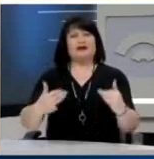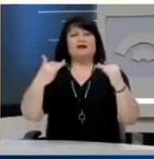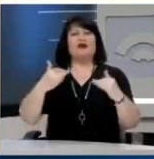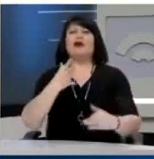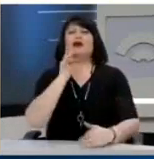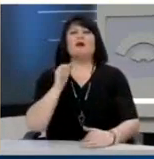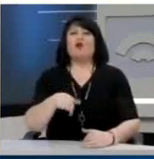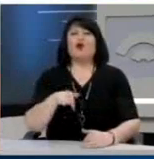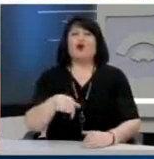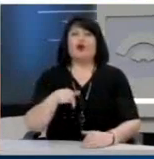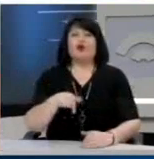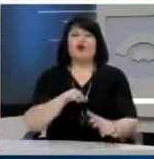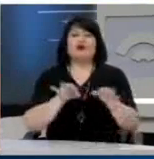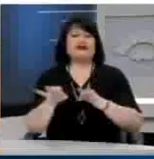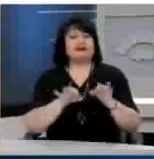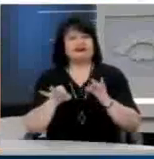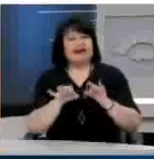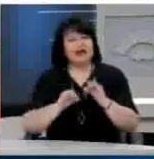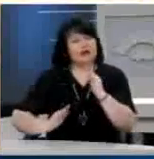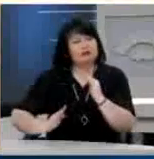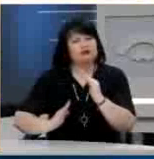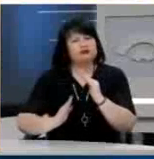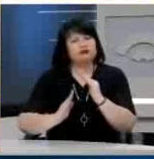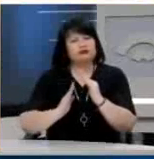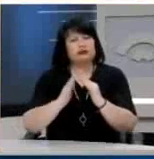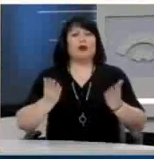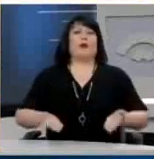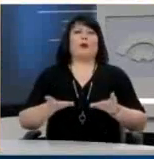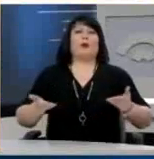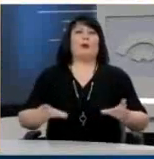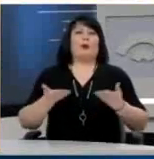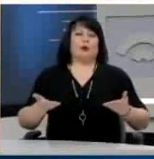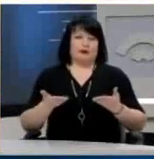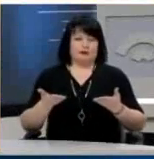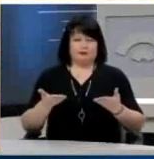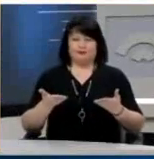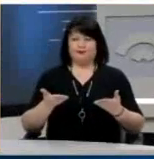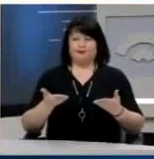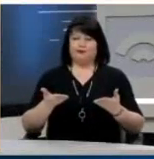σήμερα είμαστε εδώ σε ένα σχέδιο ανάκαμψης, ελάφρυνσης και